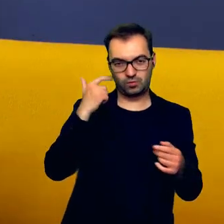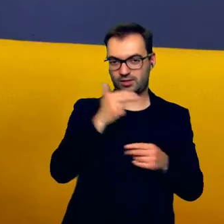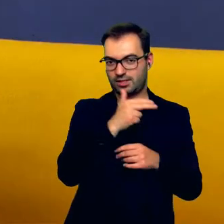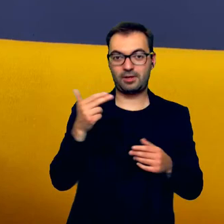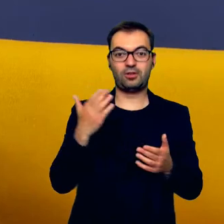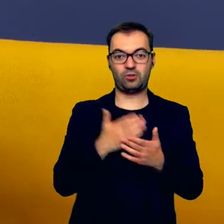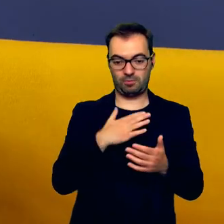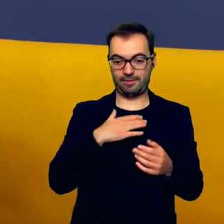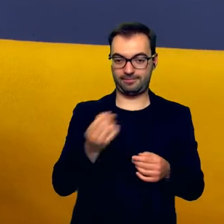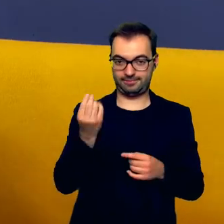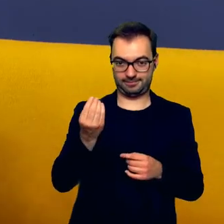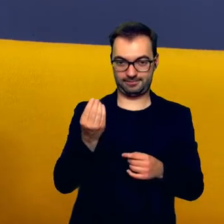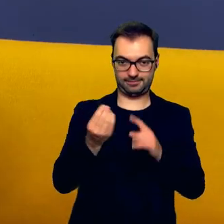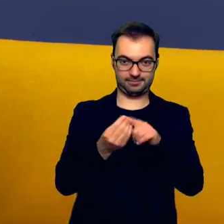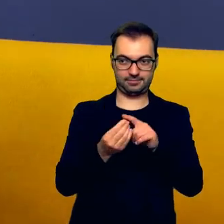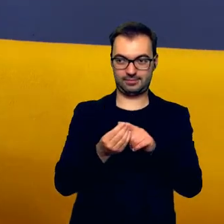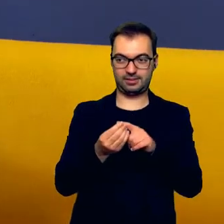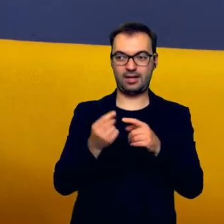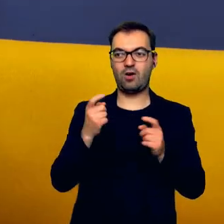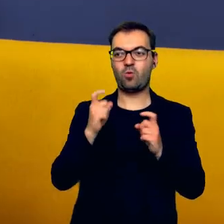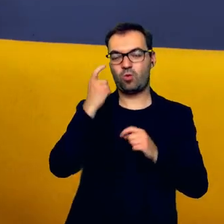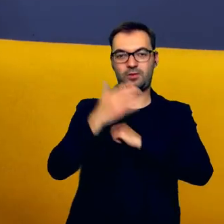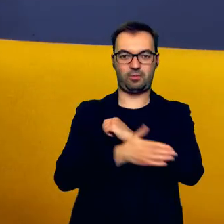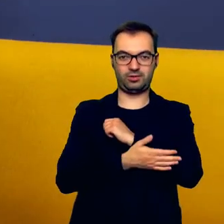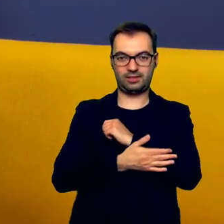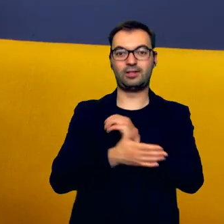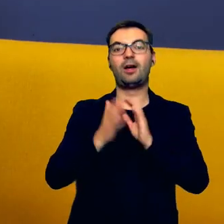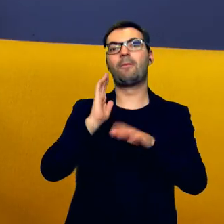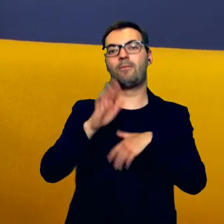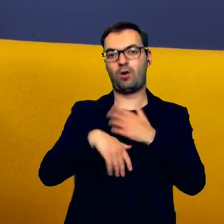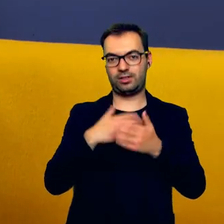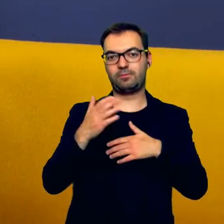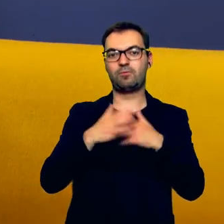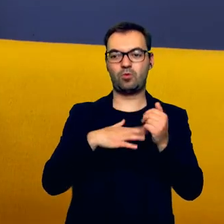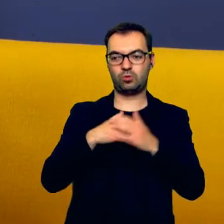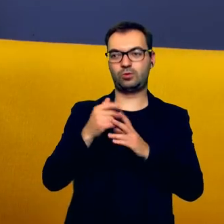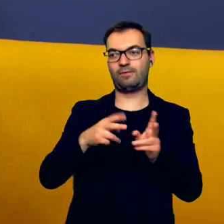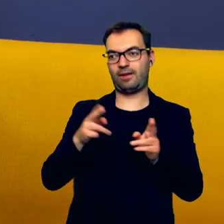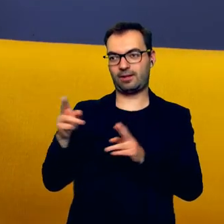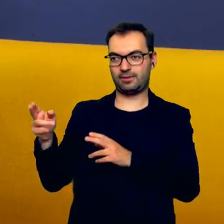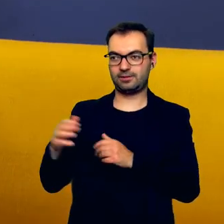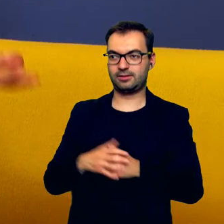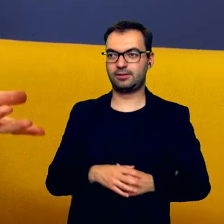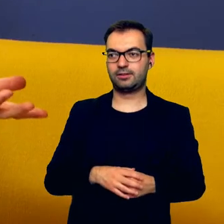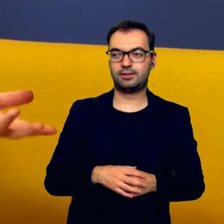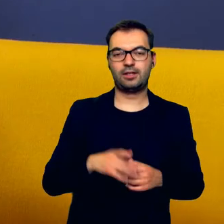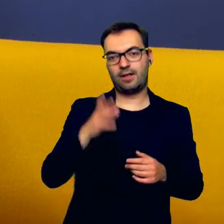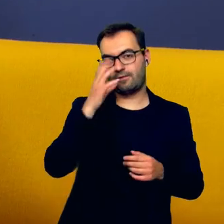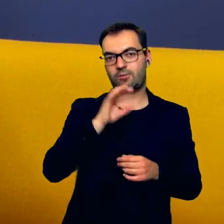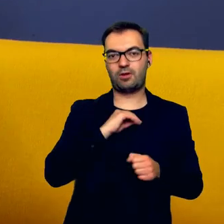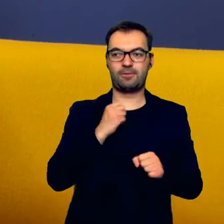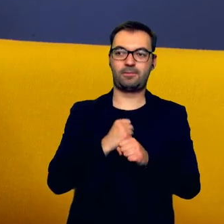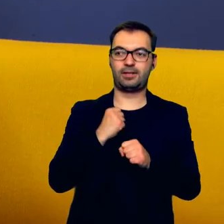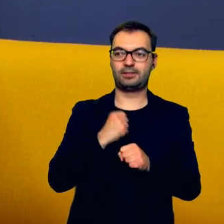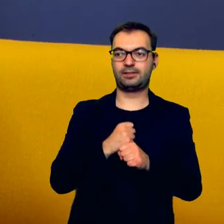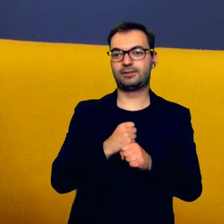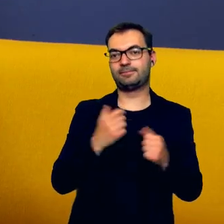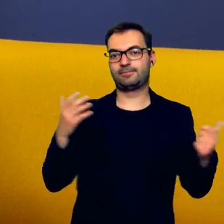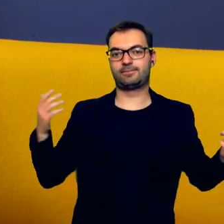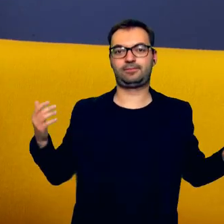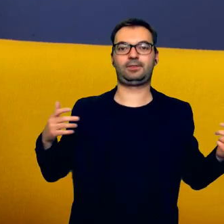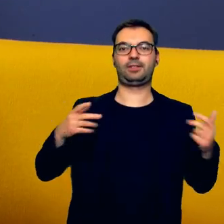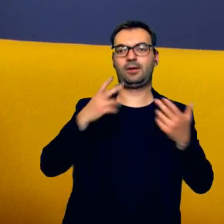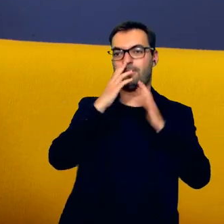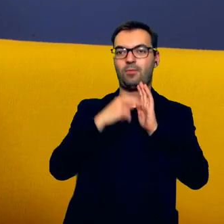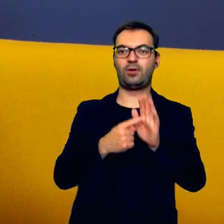Jak już to mam, to wtedy dopiero wychodzę i zaczynam tworzyć poszczególne sceny. Tak wygląda moja praca.